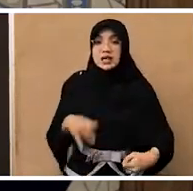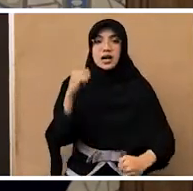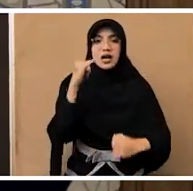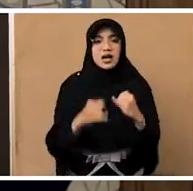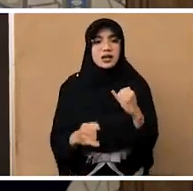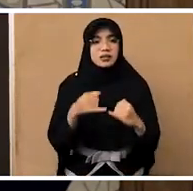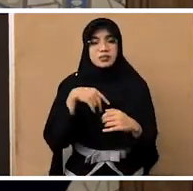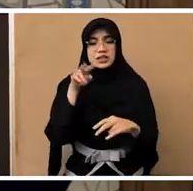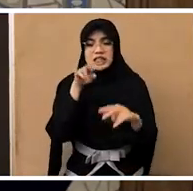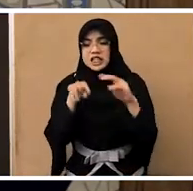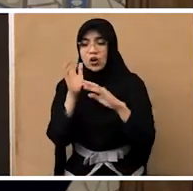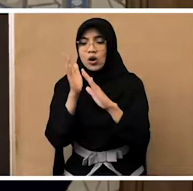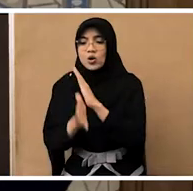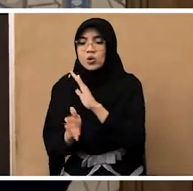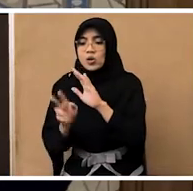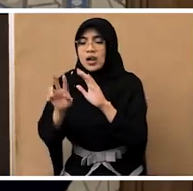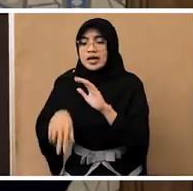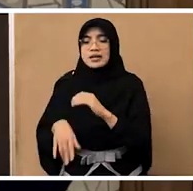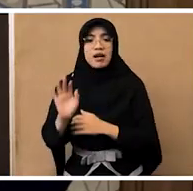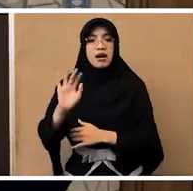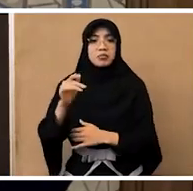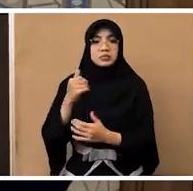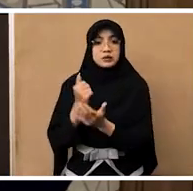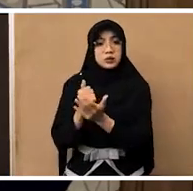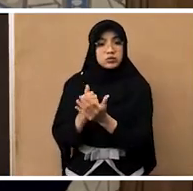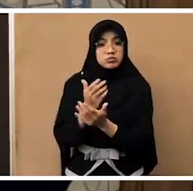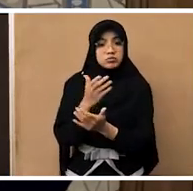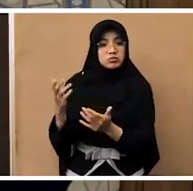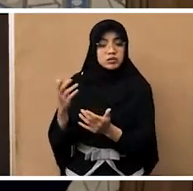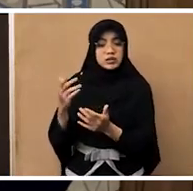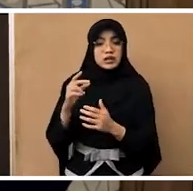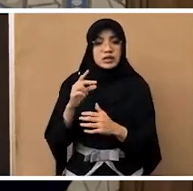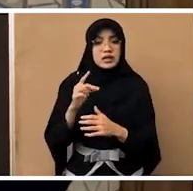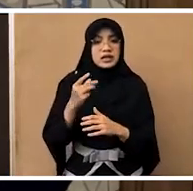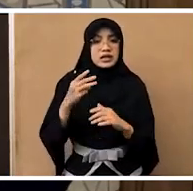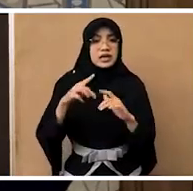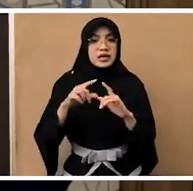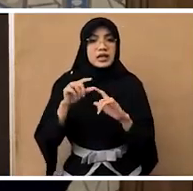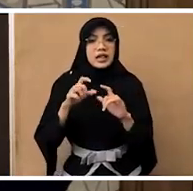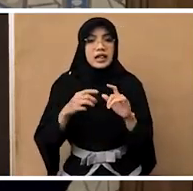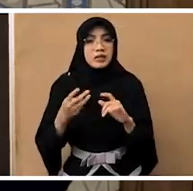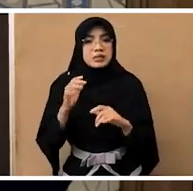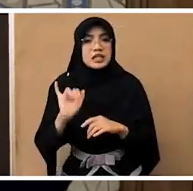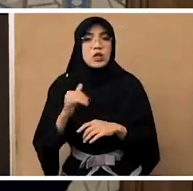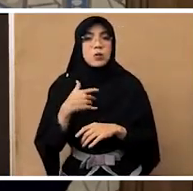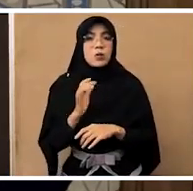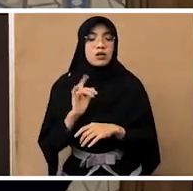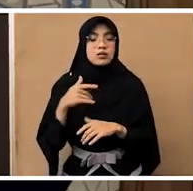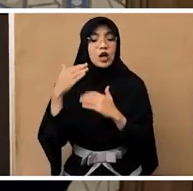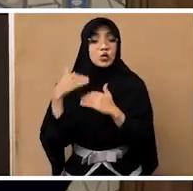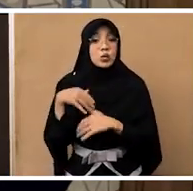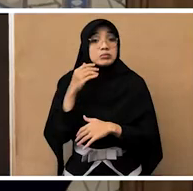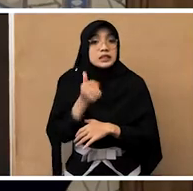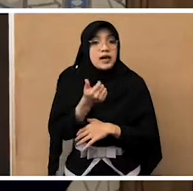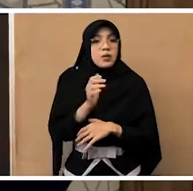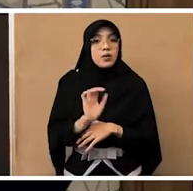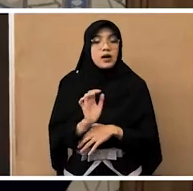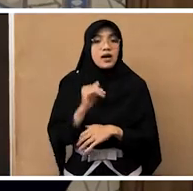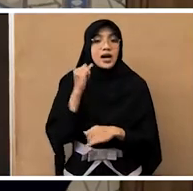tidak dicek lagi tuh masalah apakah dia kemudian sedang Relax atau enggak bisa bertanggung jawab atau enggak